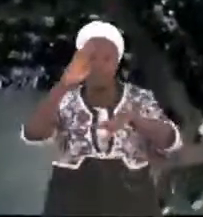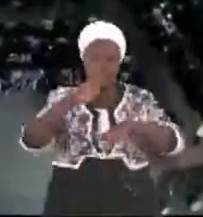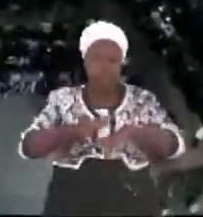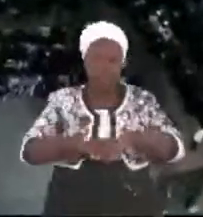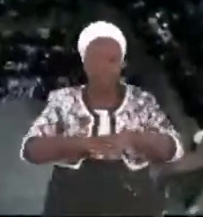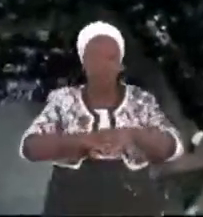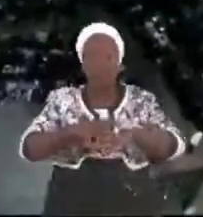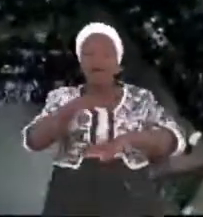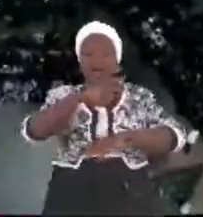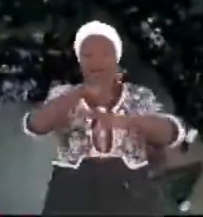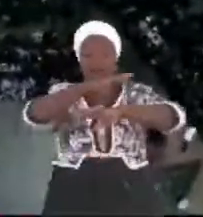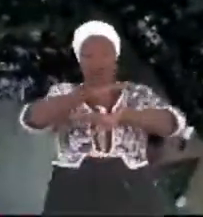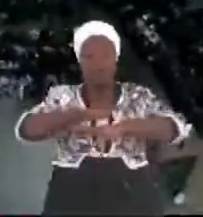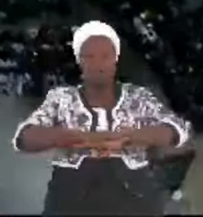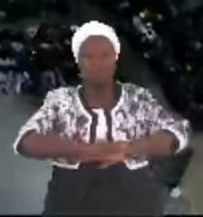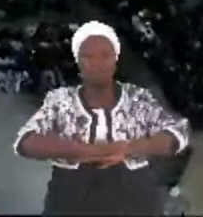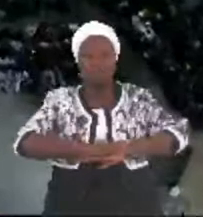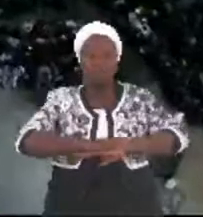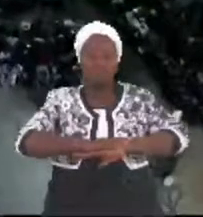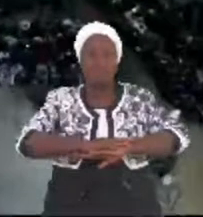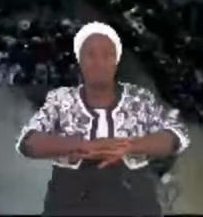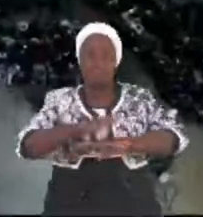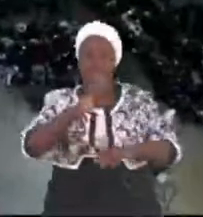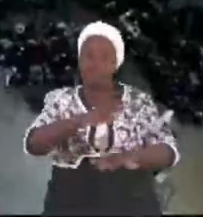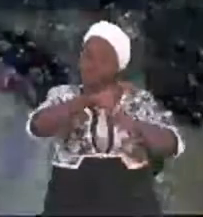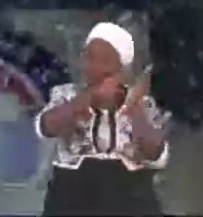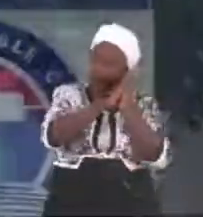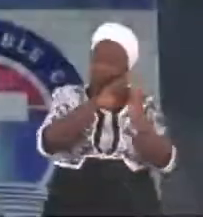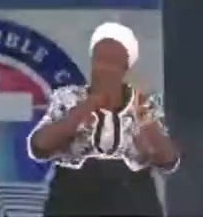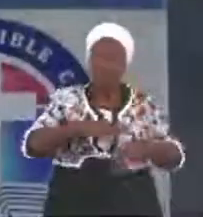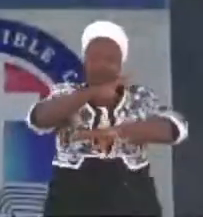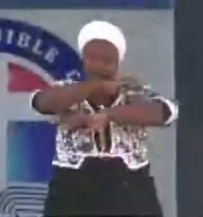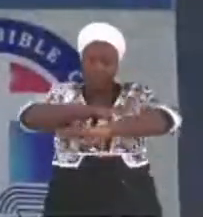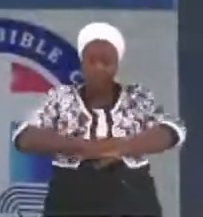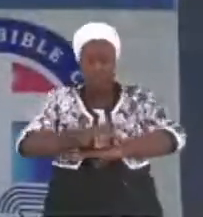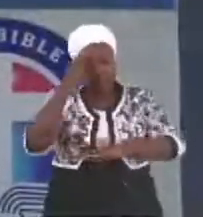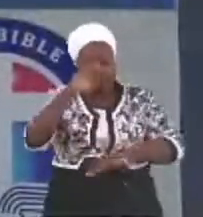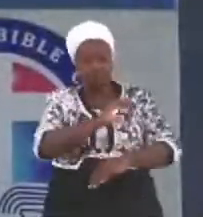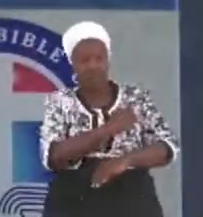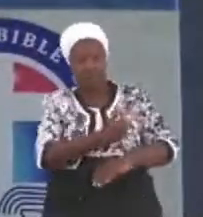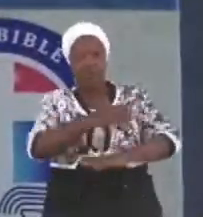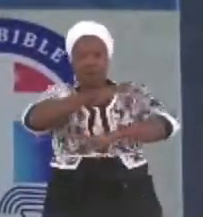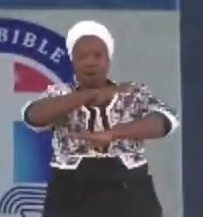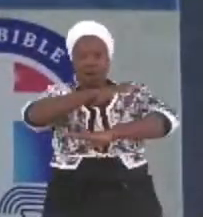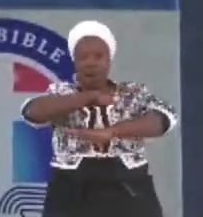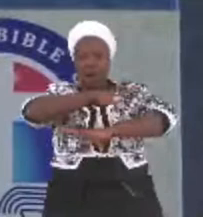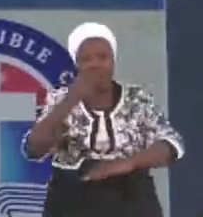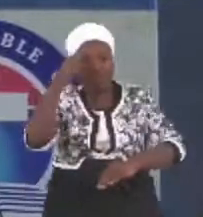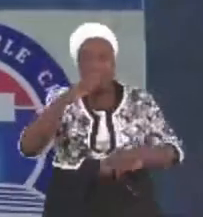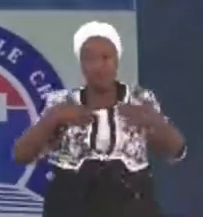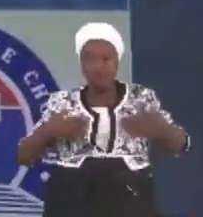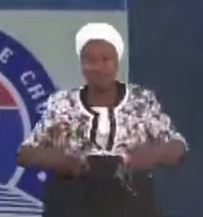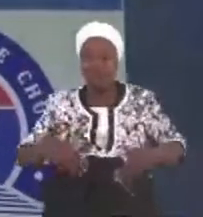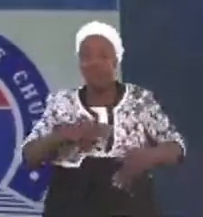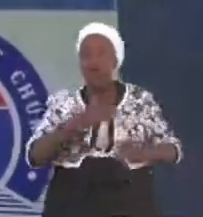couchée sur le lit. Le repos pour ton âme, le repos pour ton cerveau, le repos pour ton corps.